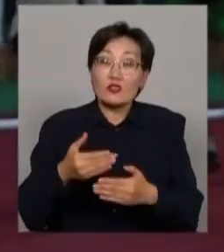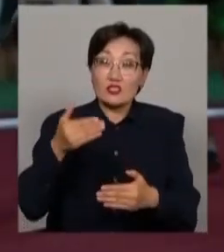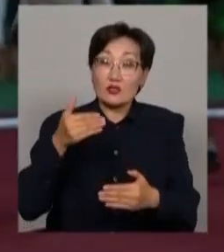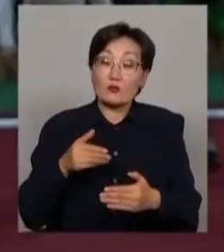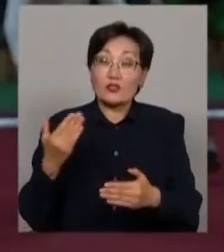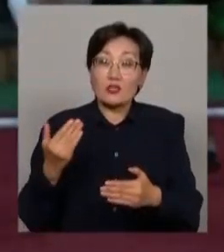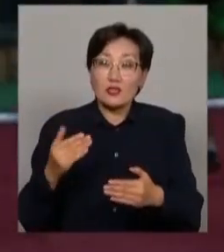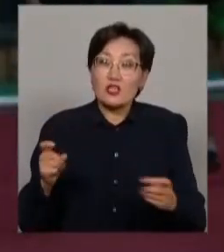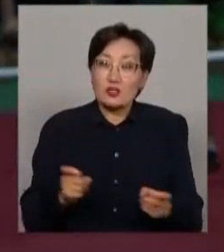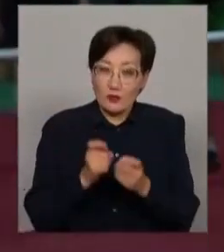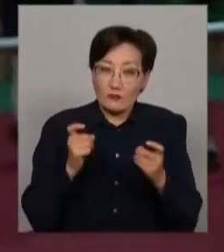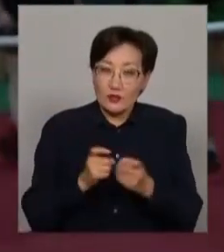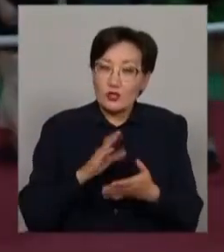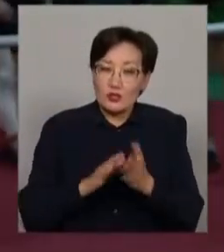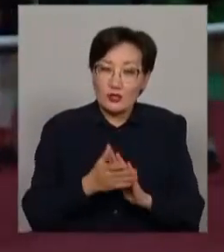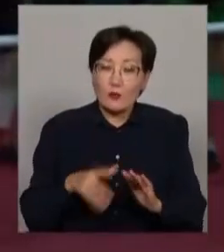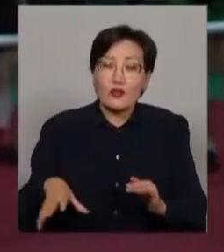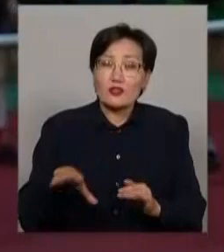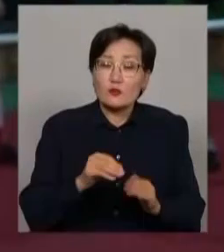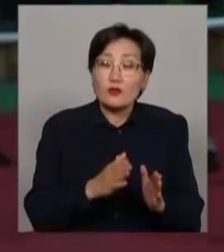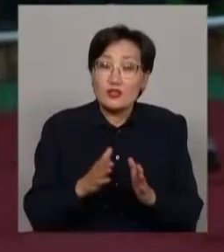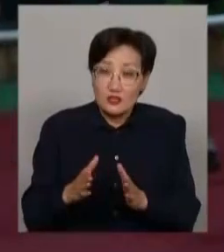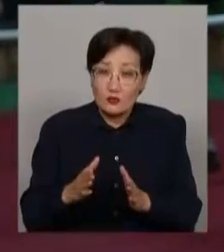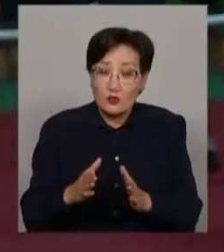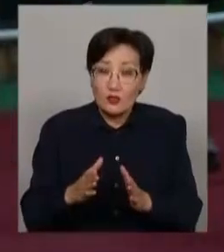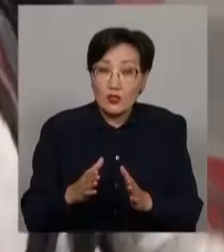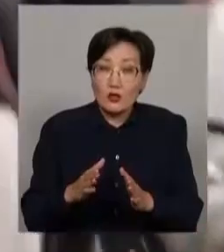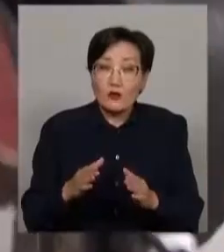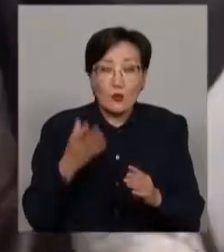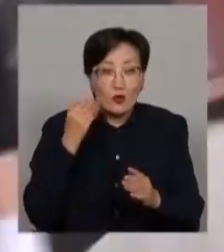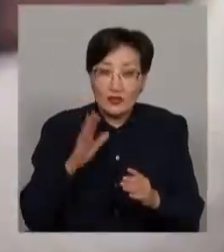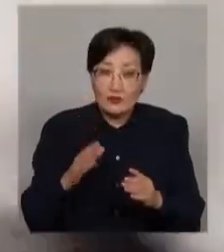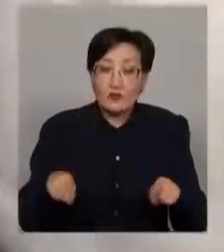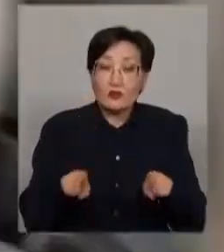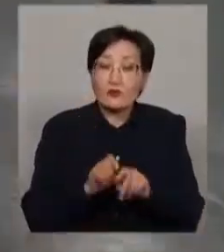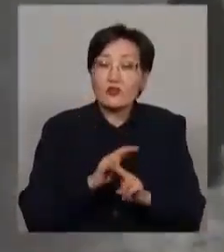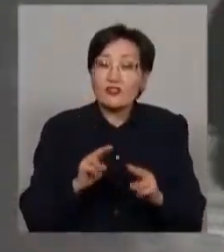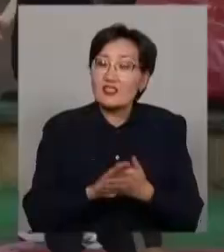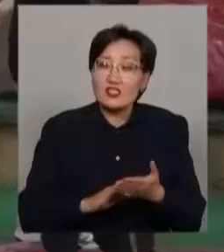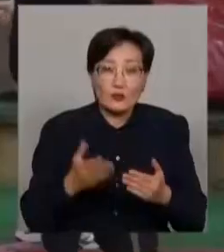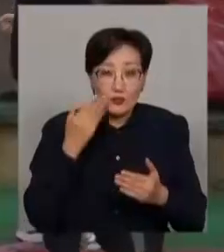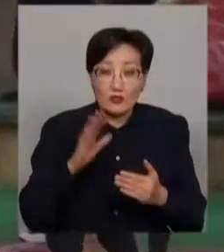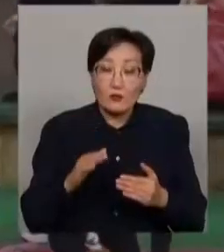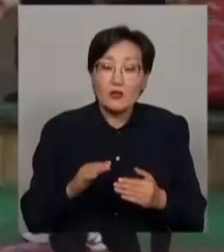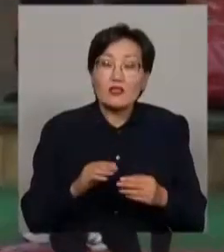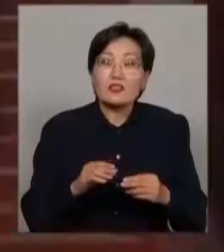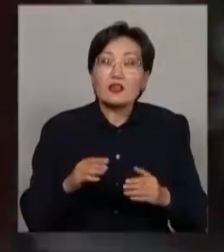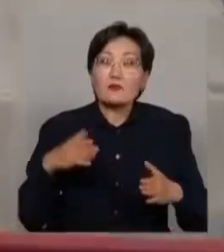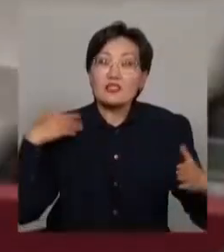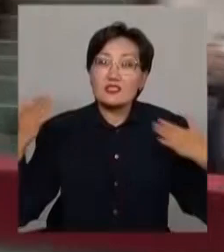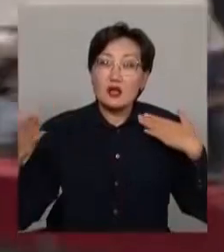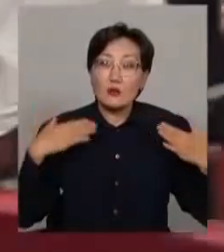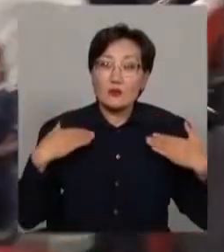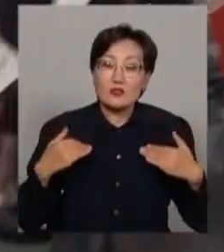жерде қақтығысып қалатын жағдайлар бар. Соның бәрін реттеп отыру оңай емес. Ия, мұнда ештеңе оңай емес. Мың бұралған гимнасттар,